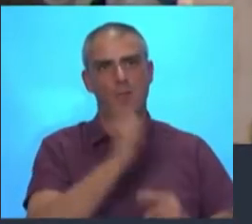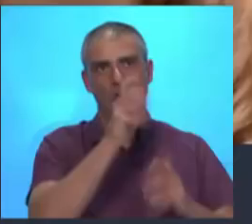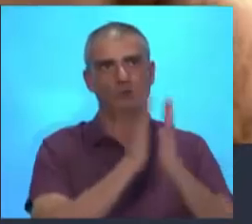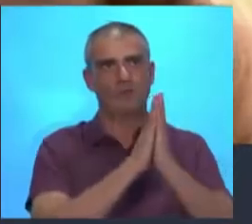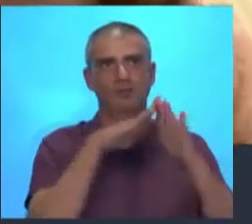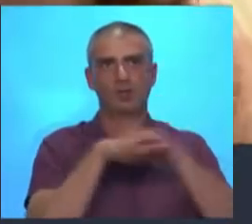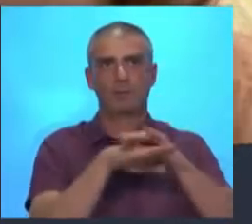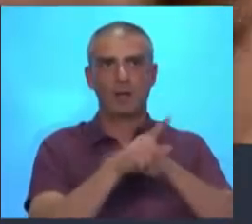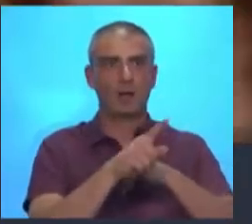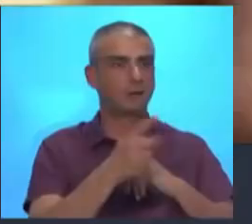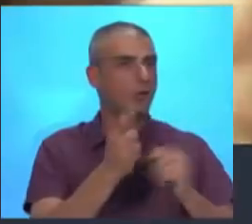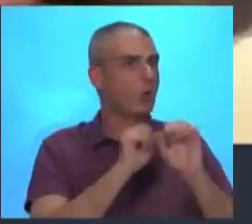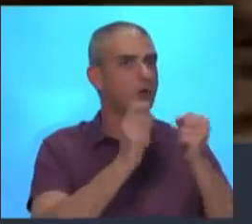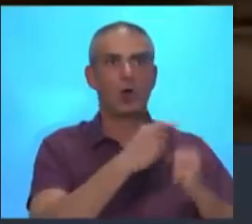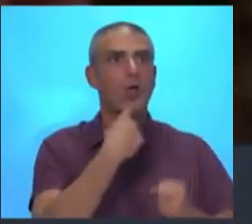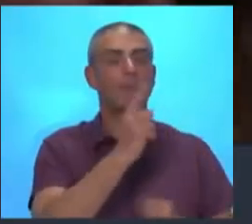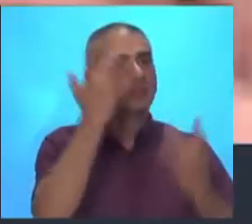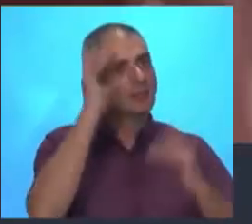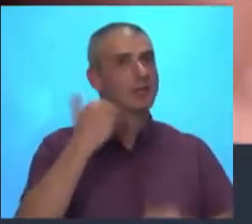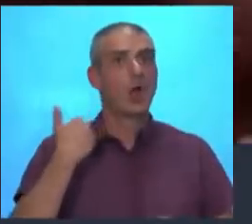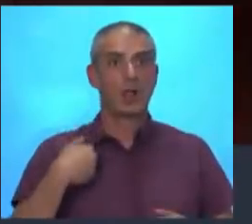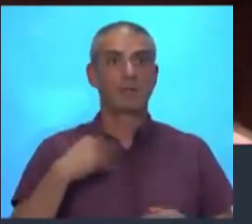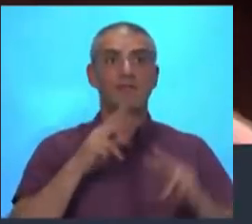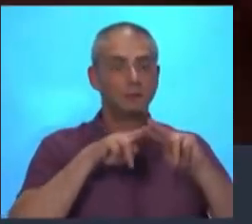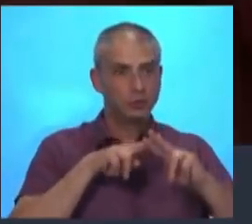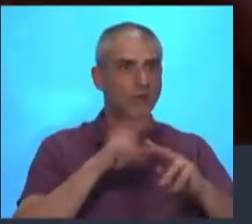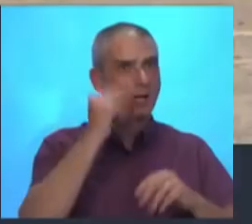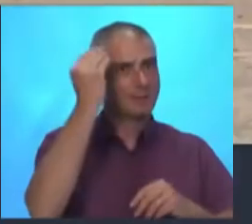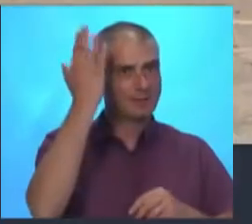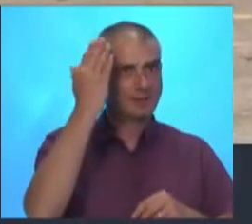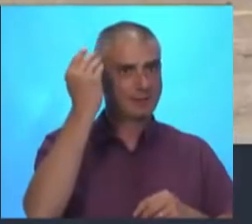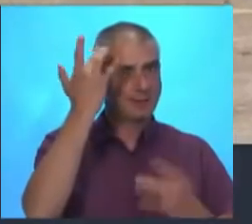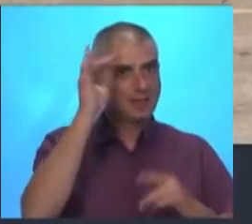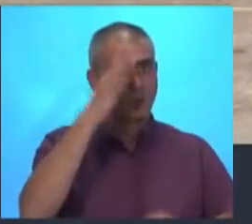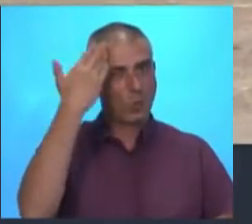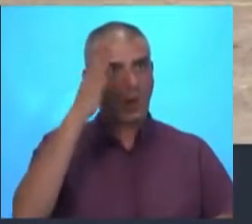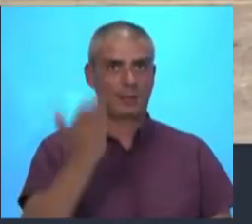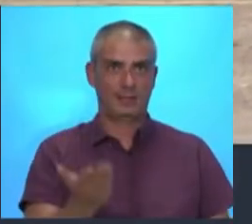המקלט. התורה לא אומרת, תדאגו לאלמנה, ואם יישאר לכם זמן, תדאגו גם לגר.